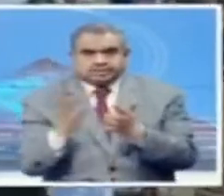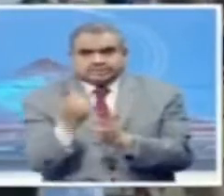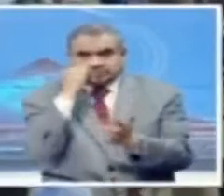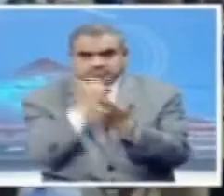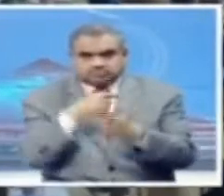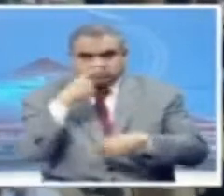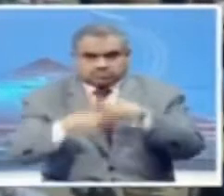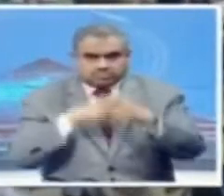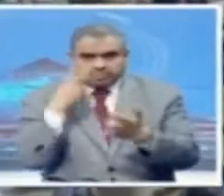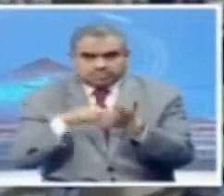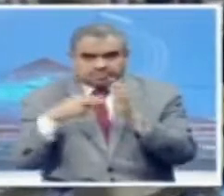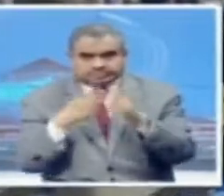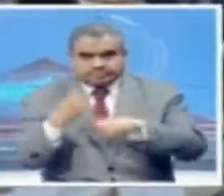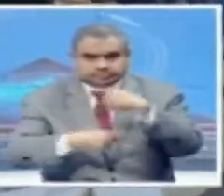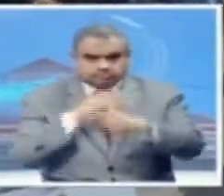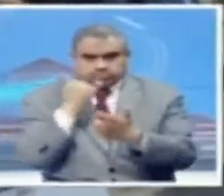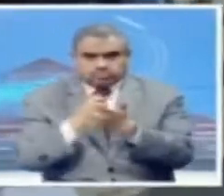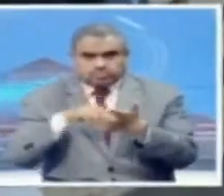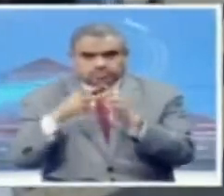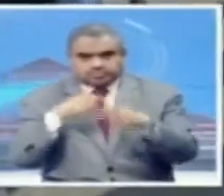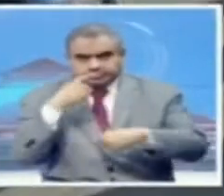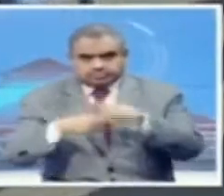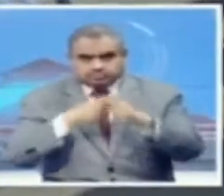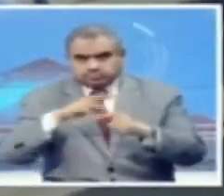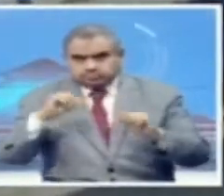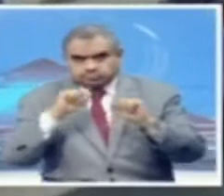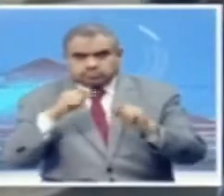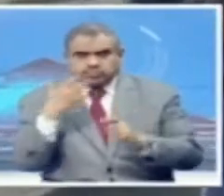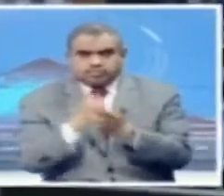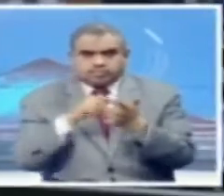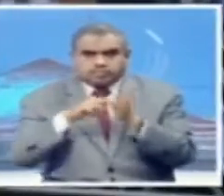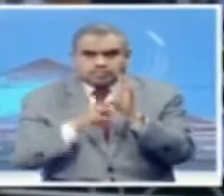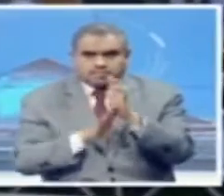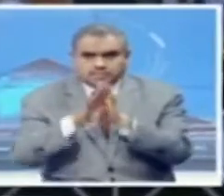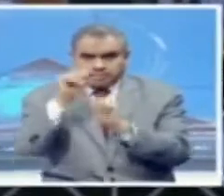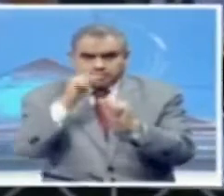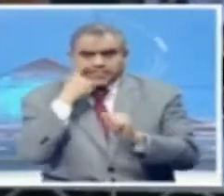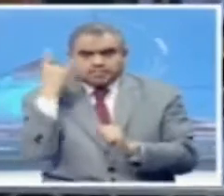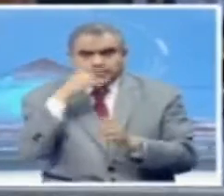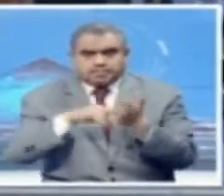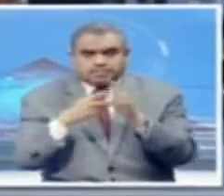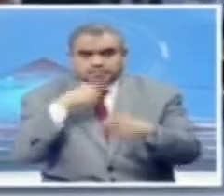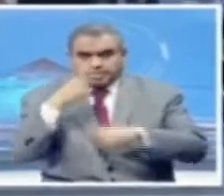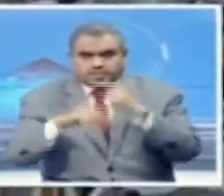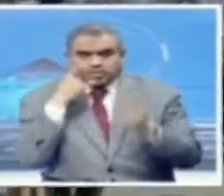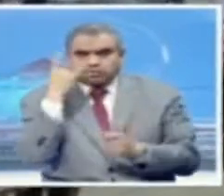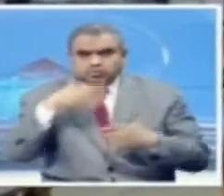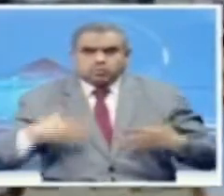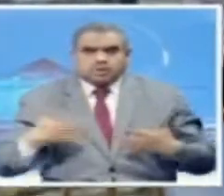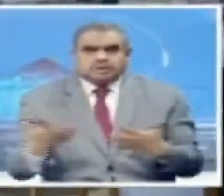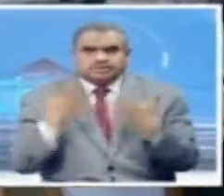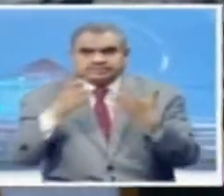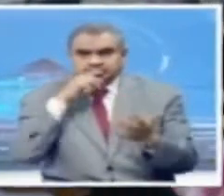الداخلية 298 من المفرج عنهم وأسر المسجونين بمناسبة الاحتفال بعيد الشرطة، وتحت